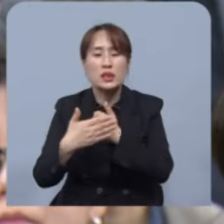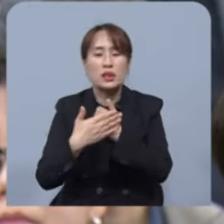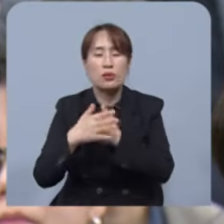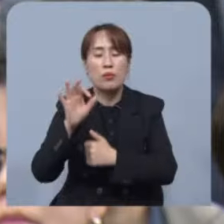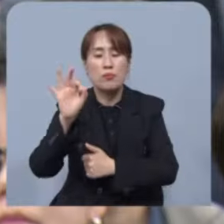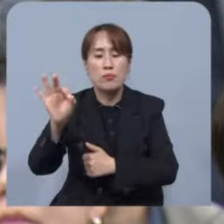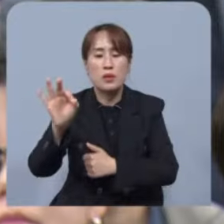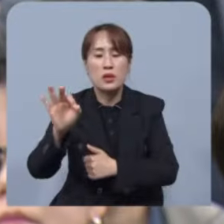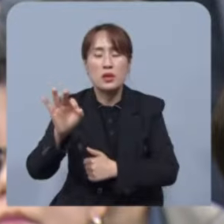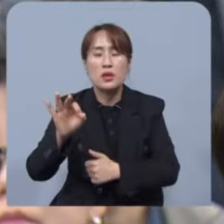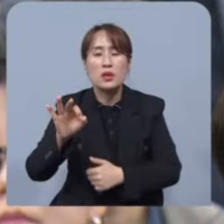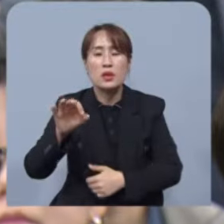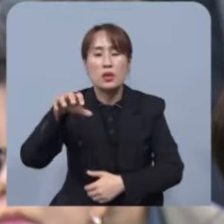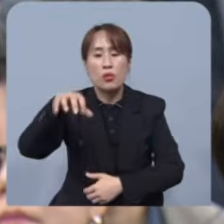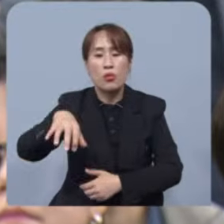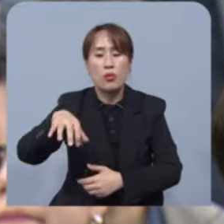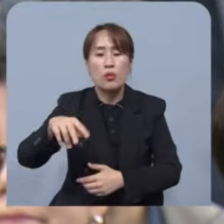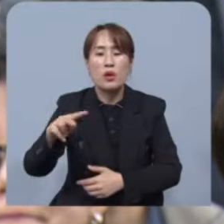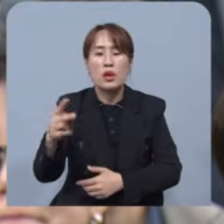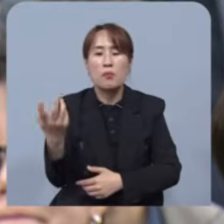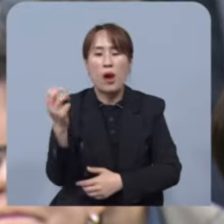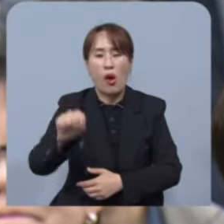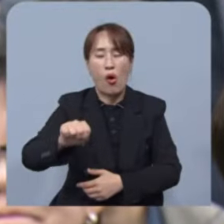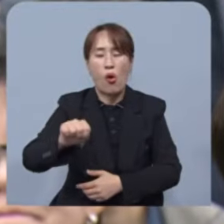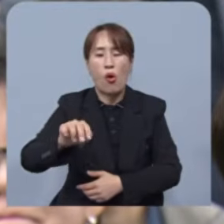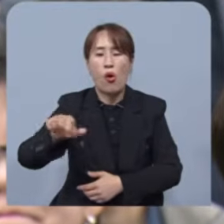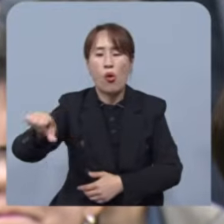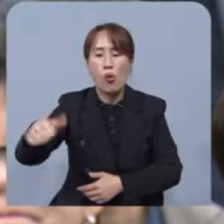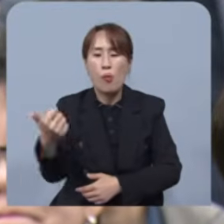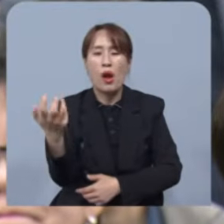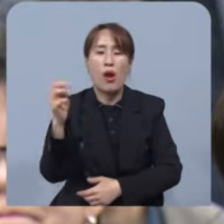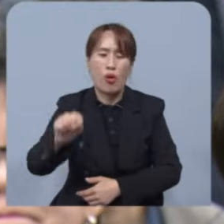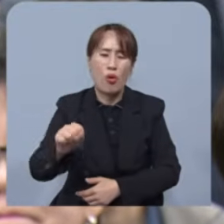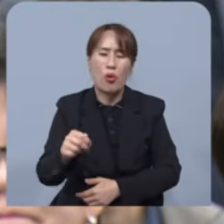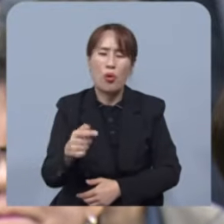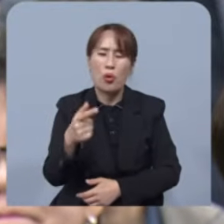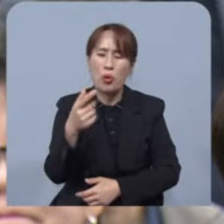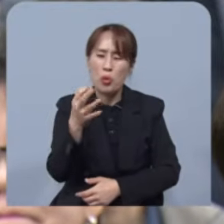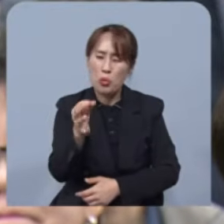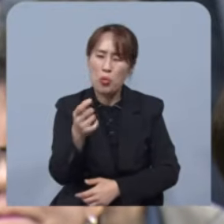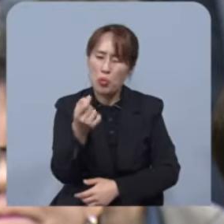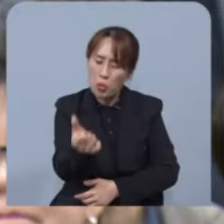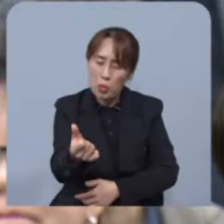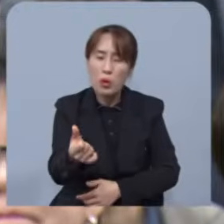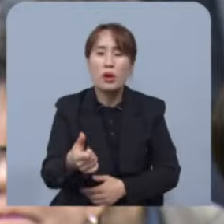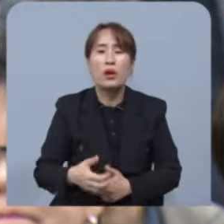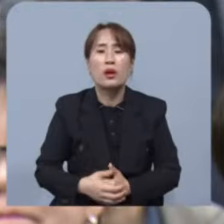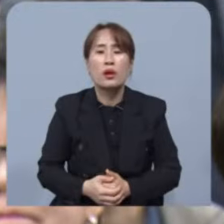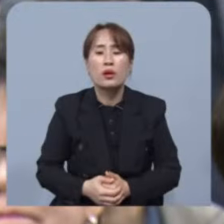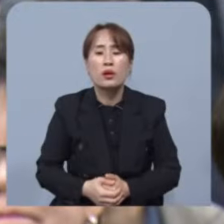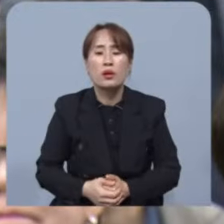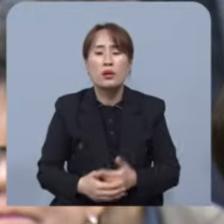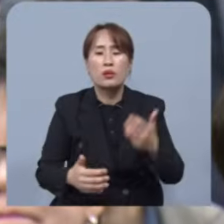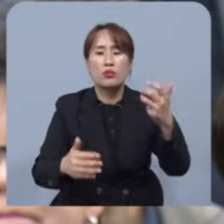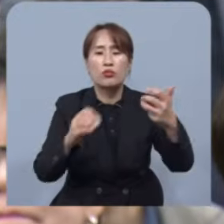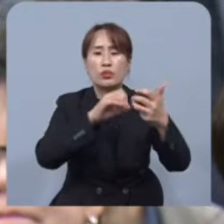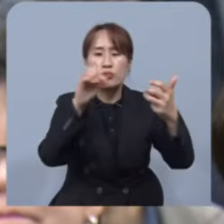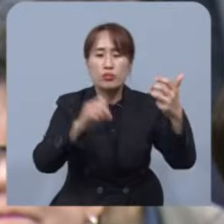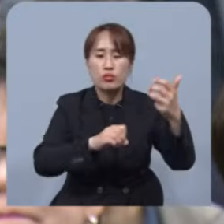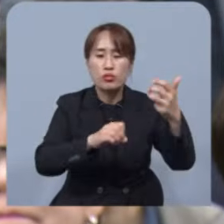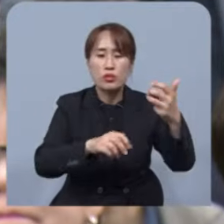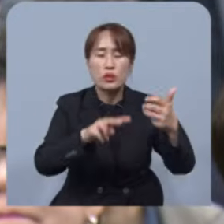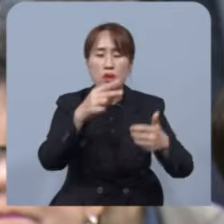장소인 빔라인이라고 하는 곳은 200억 내지는 500억 정도의 비용이 듭니다. 그런데